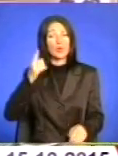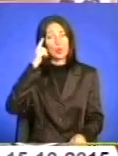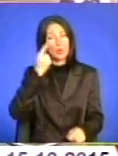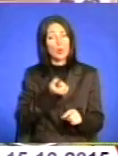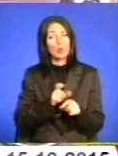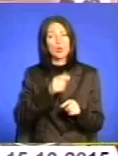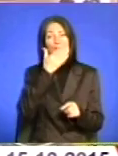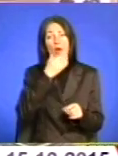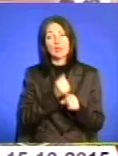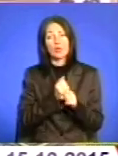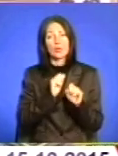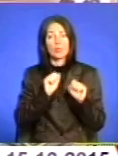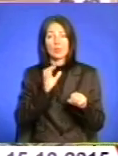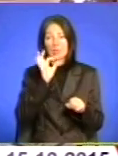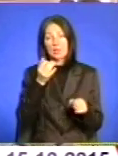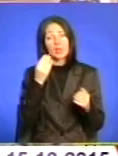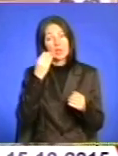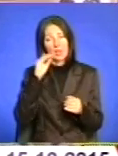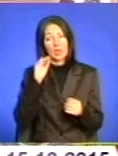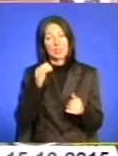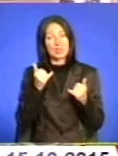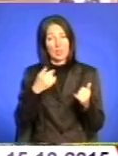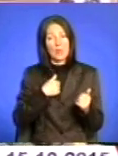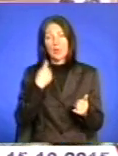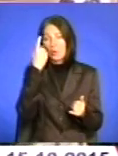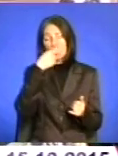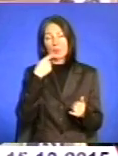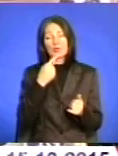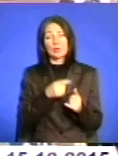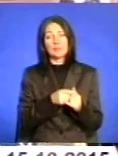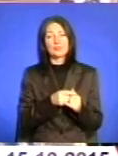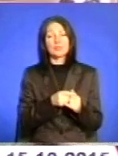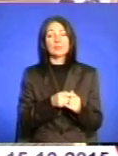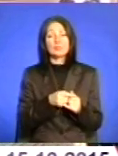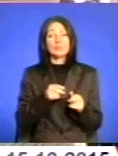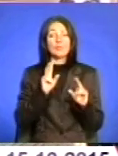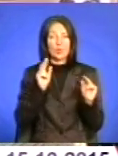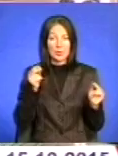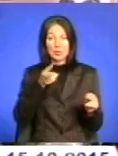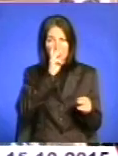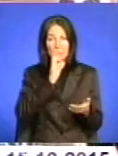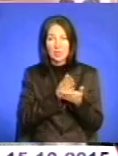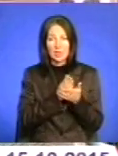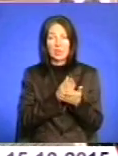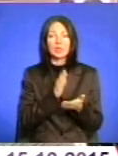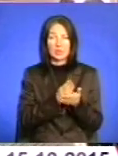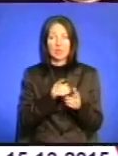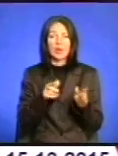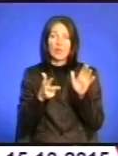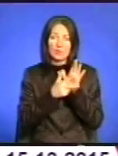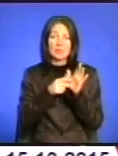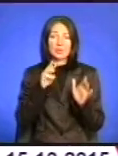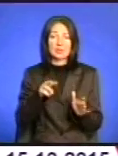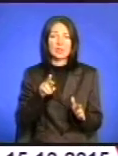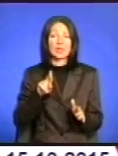гарна робота, найкраща, можна так сказати. Для мене особисто це найкраща робота. Обіцяна зарплата таке є? Так. 8 тисяч? Так. А